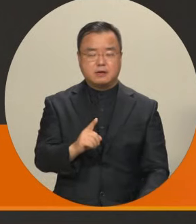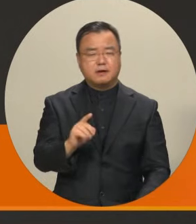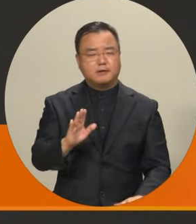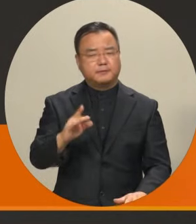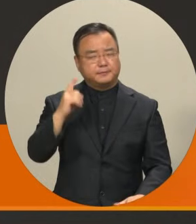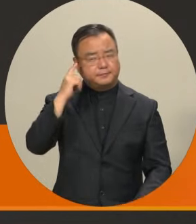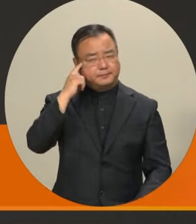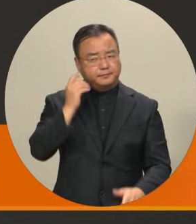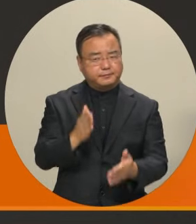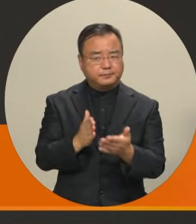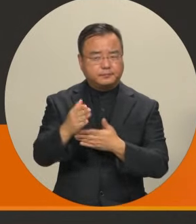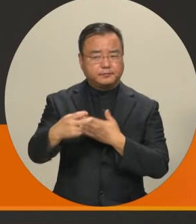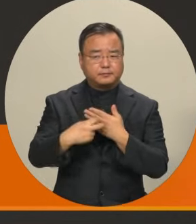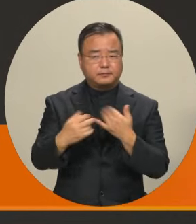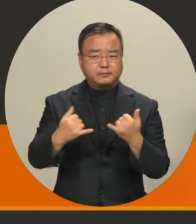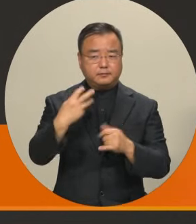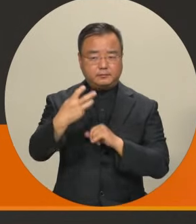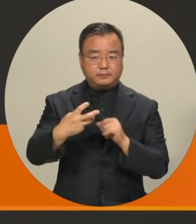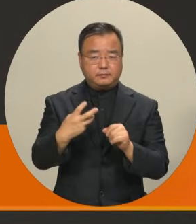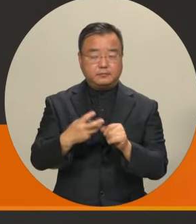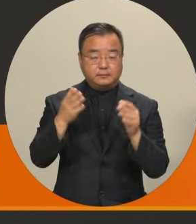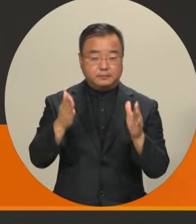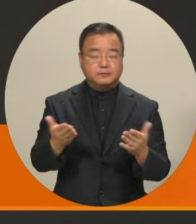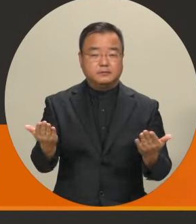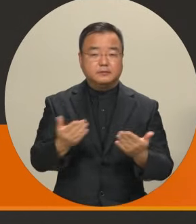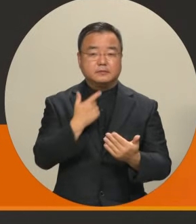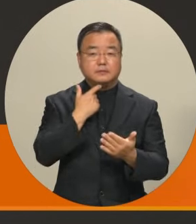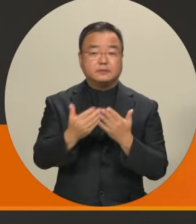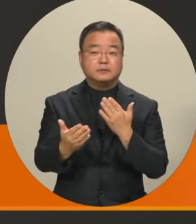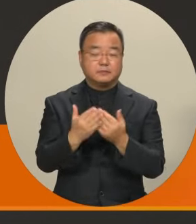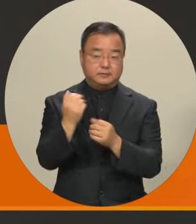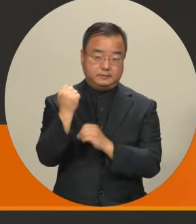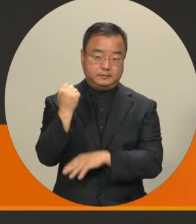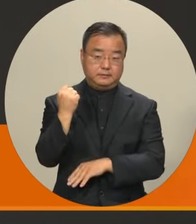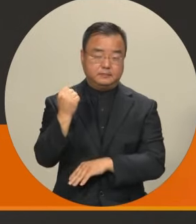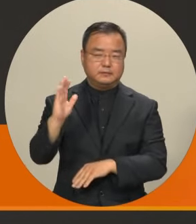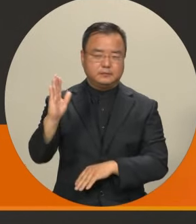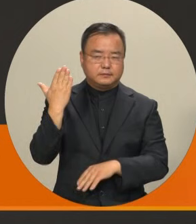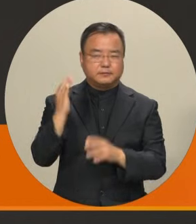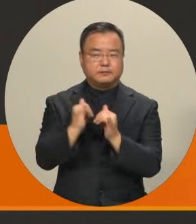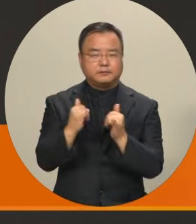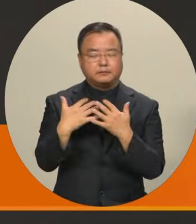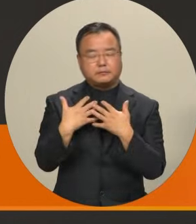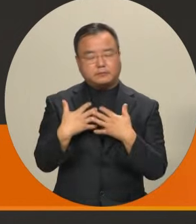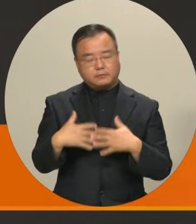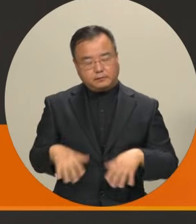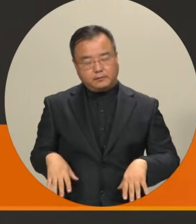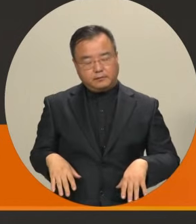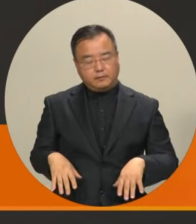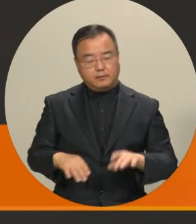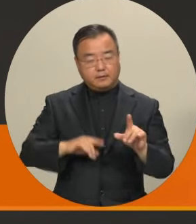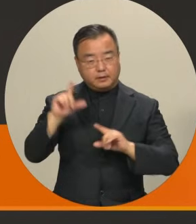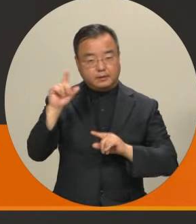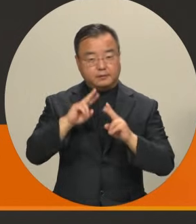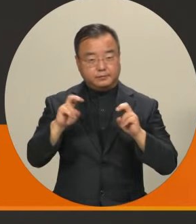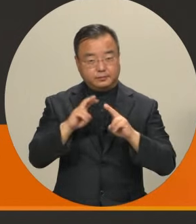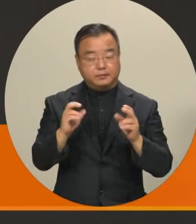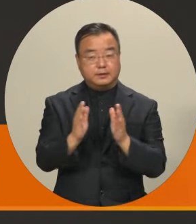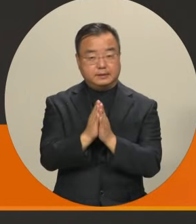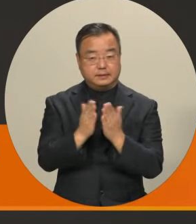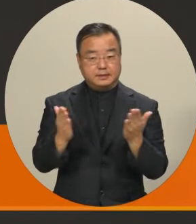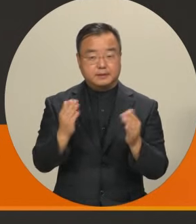정신과 의사로 30년의 임상 경험을 통해서이 현대인의 무기력 현상을 분석한 신간이